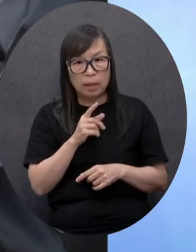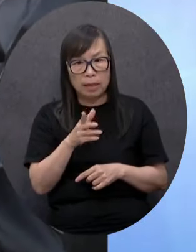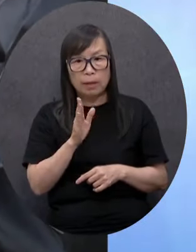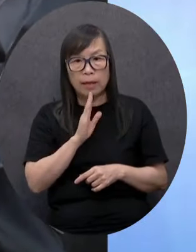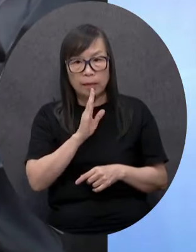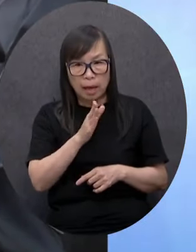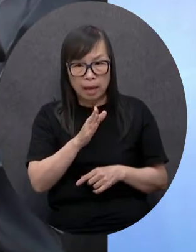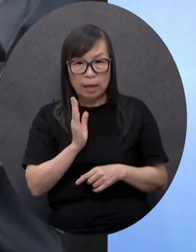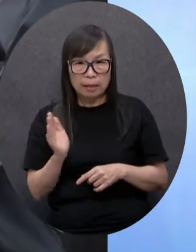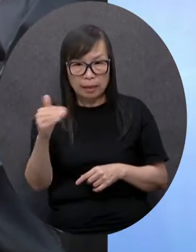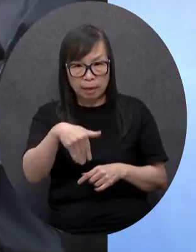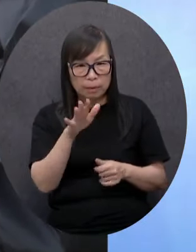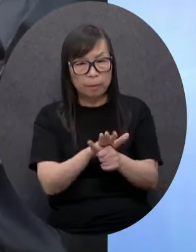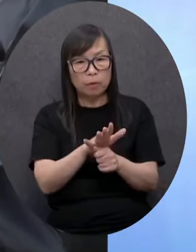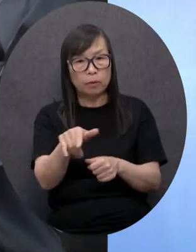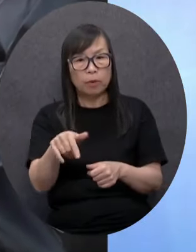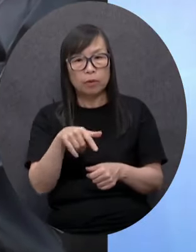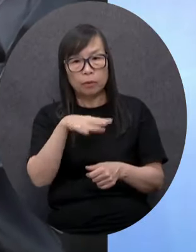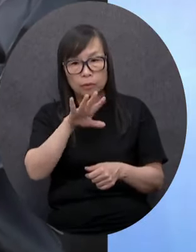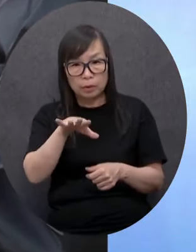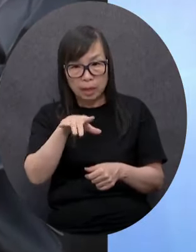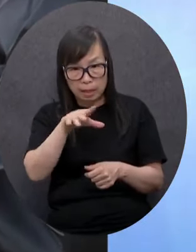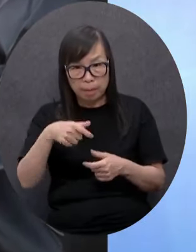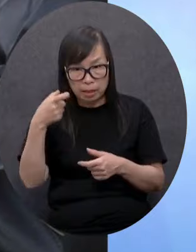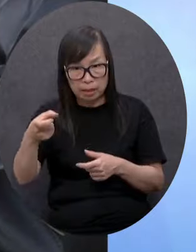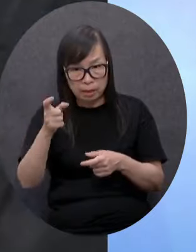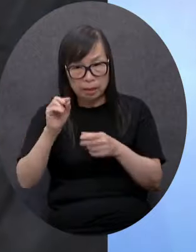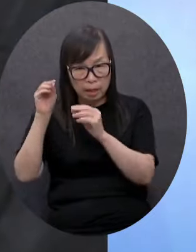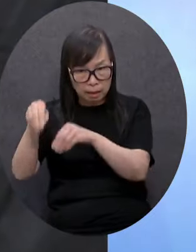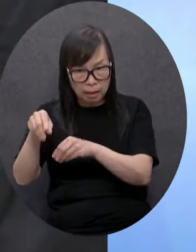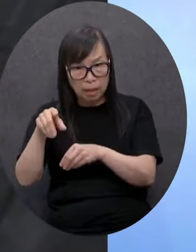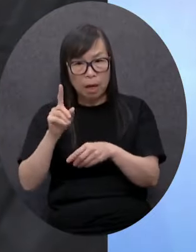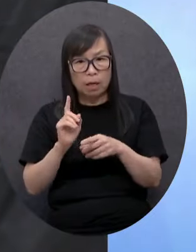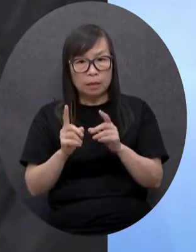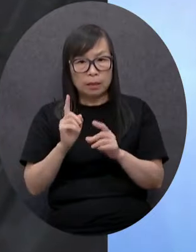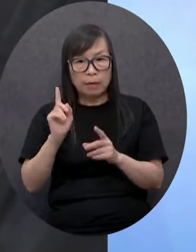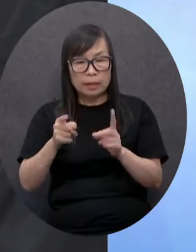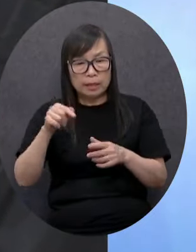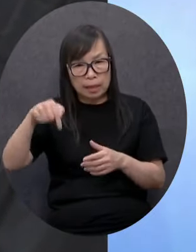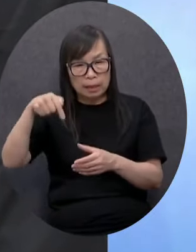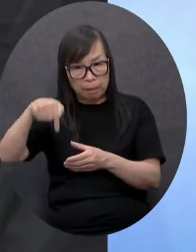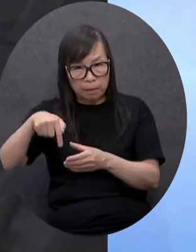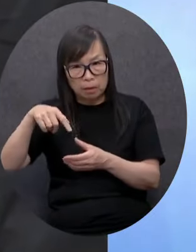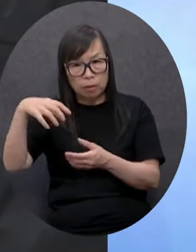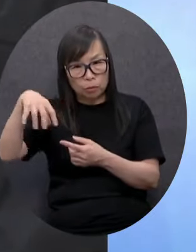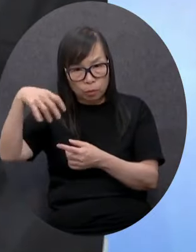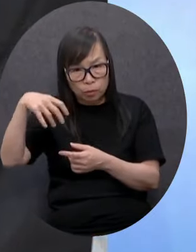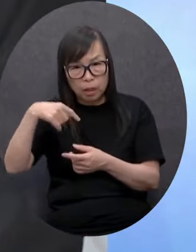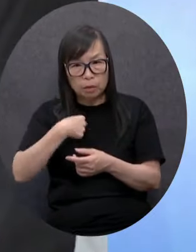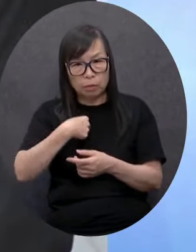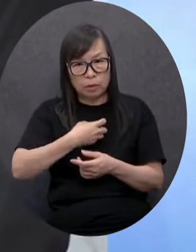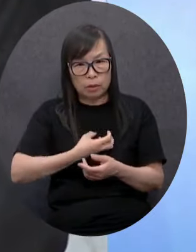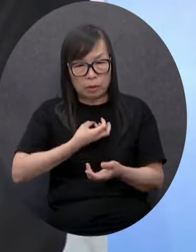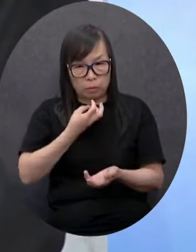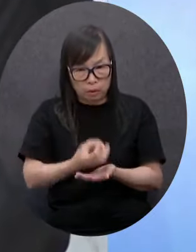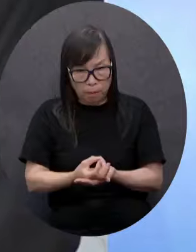是间接帮助了他的，所以无论你是给钱订阅好，或者只是按个钟仔也好，我觉得都应该尽